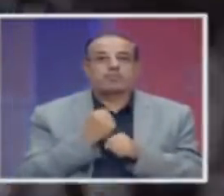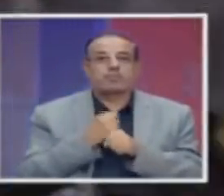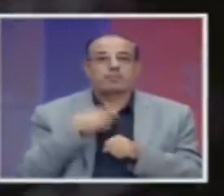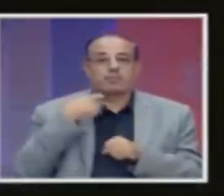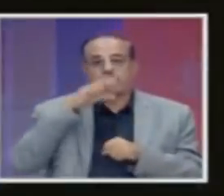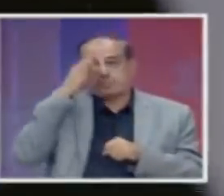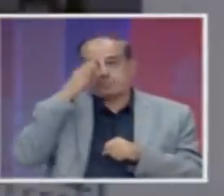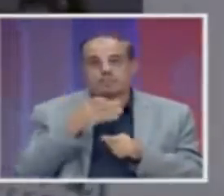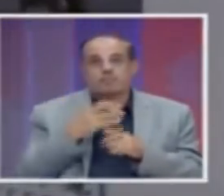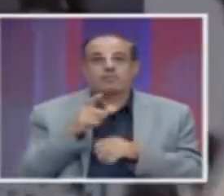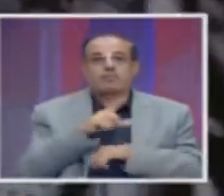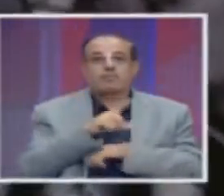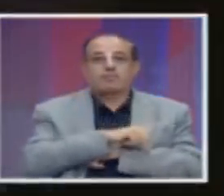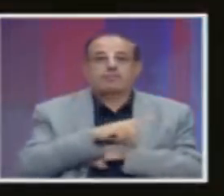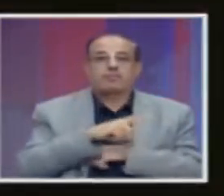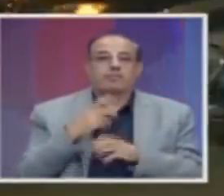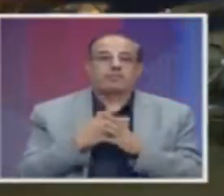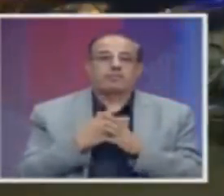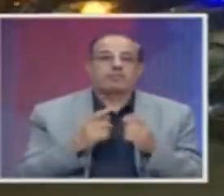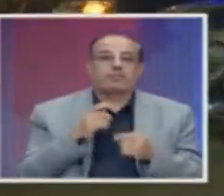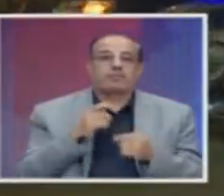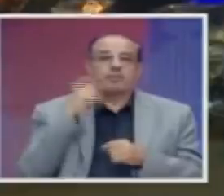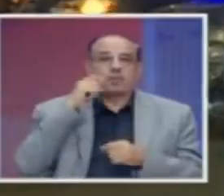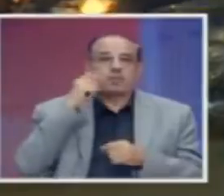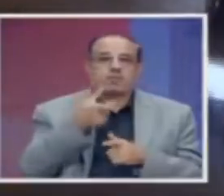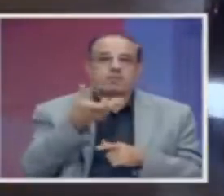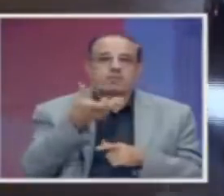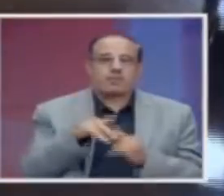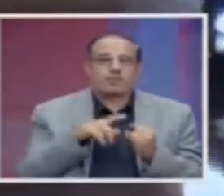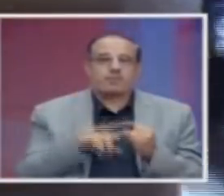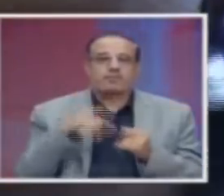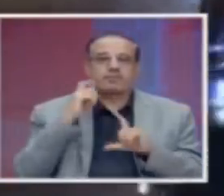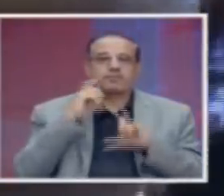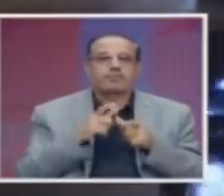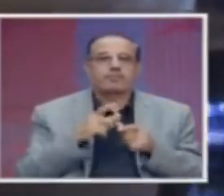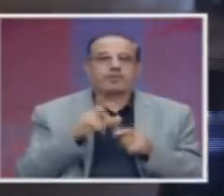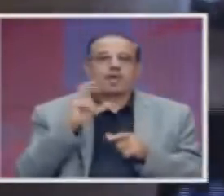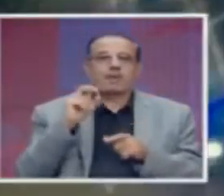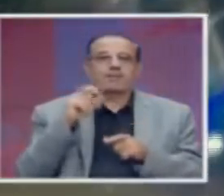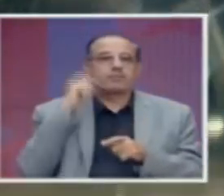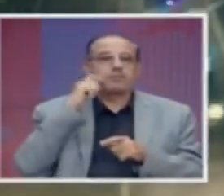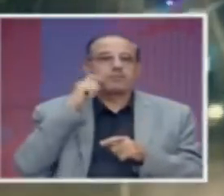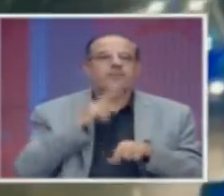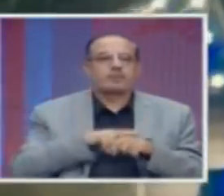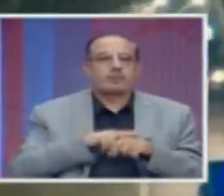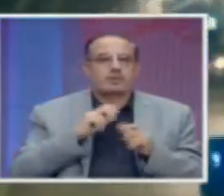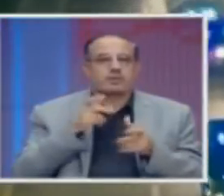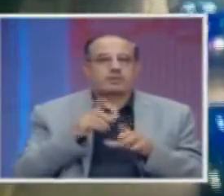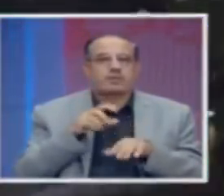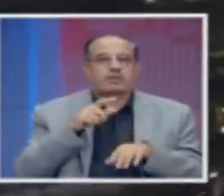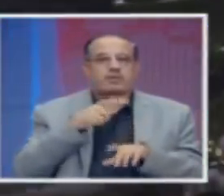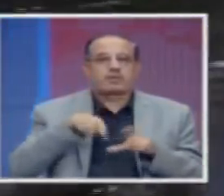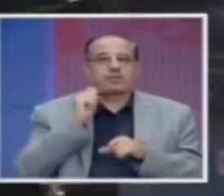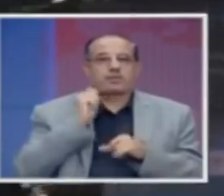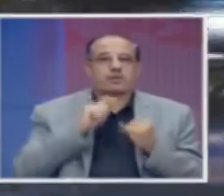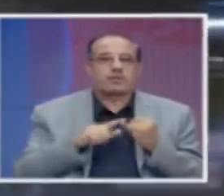وزارة الداخلية خلال أسبوع عن بصر عنصرا إجراميا وضبط عدد 25 عنصرا آخرين بنطاق